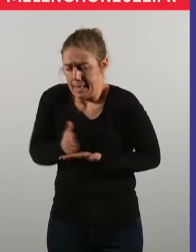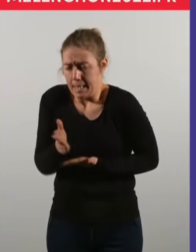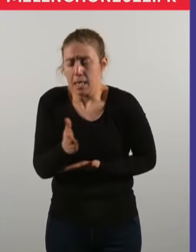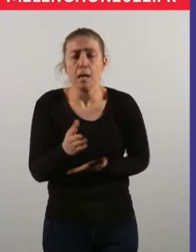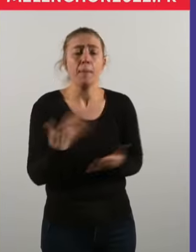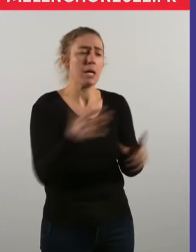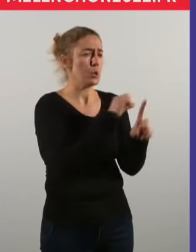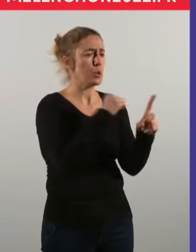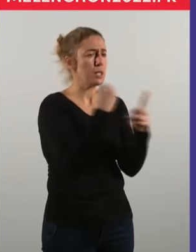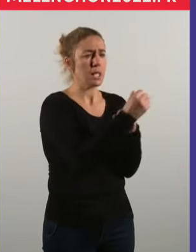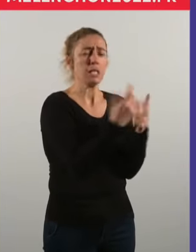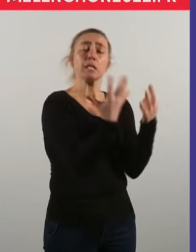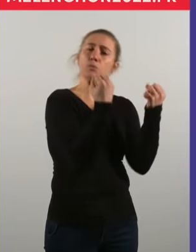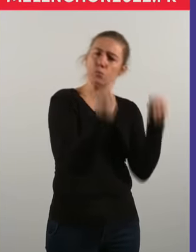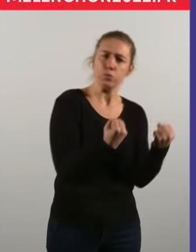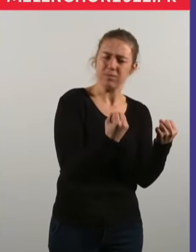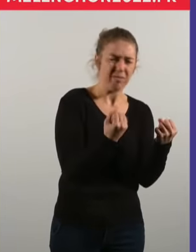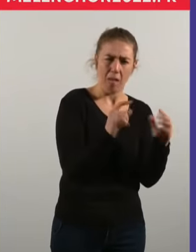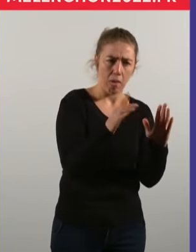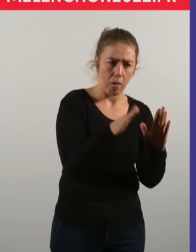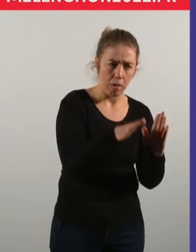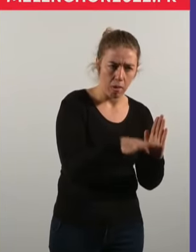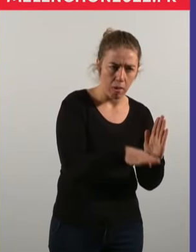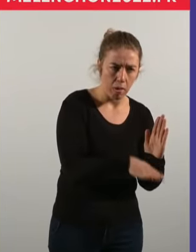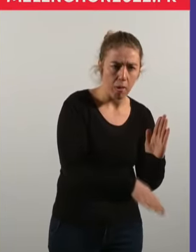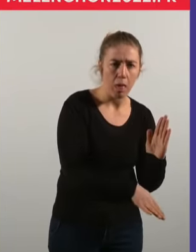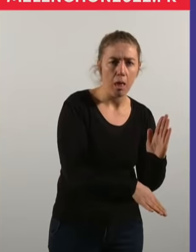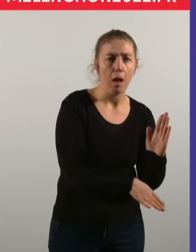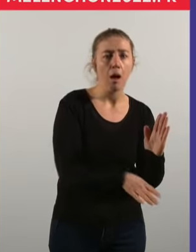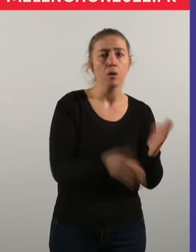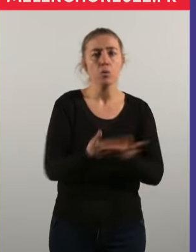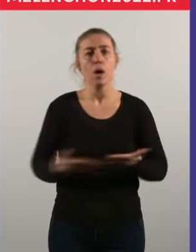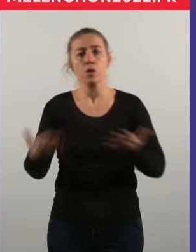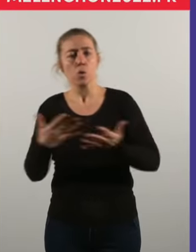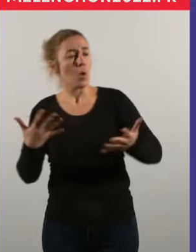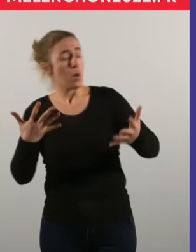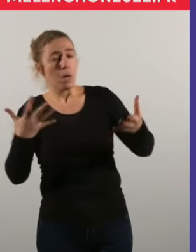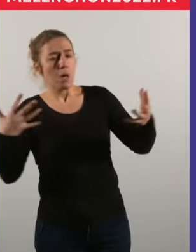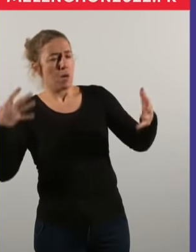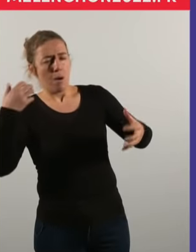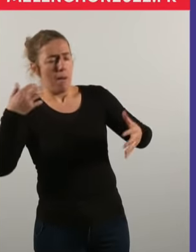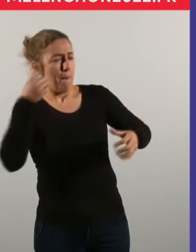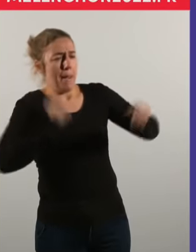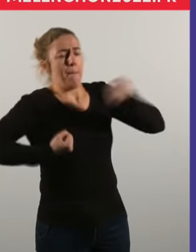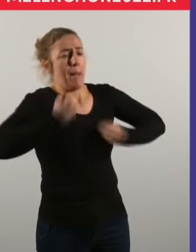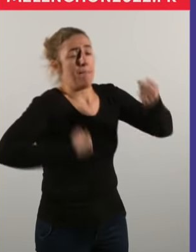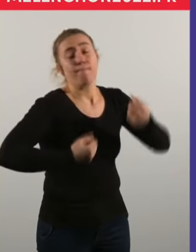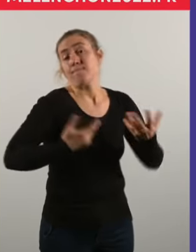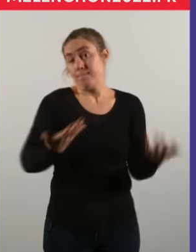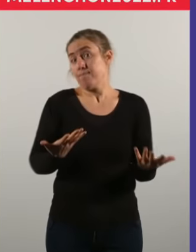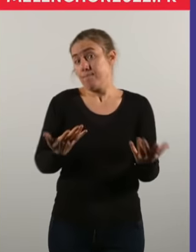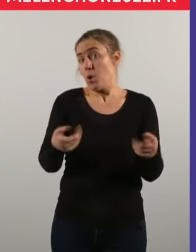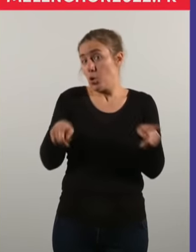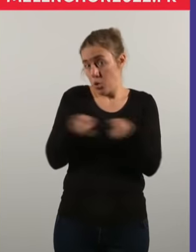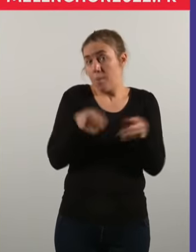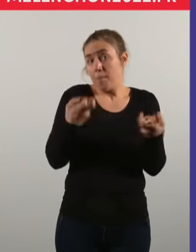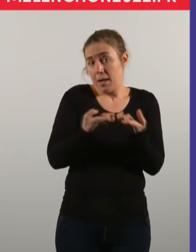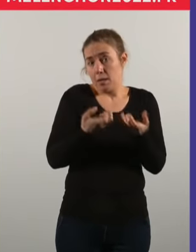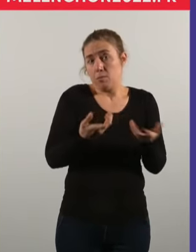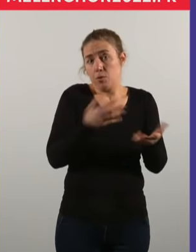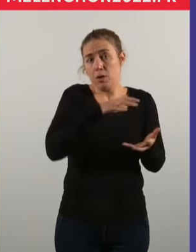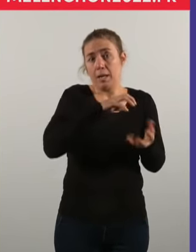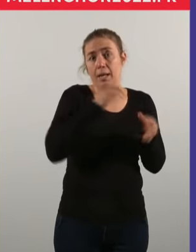bien, qui résiste moins fort aux chocs qu'elle reçoit, comme ceux qu'elle va recevoir du changement